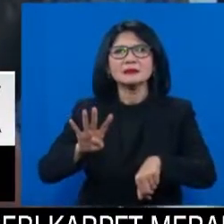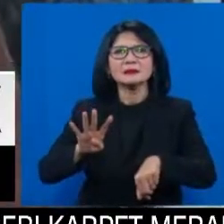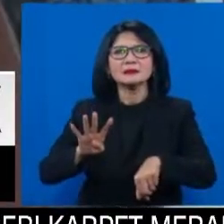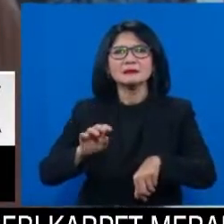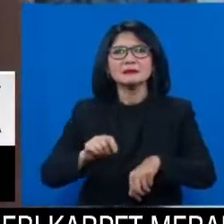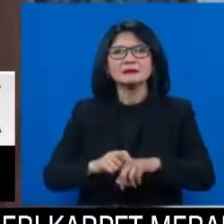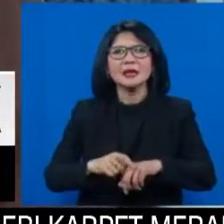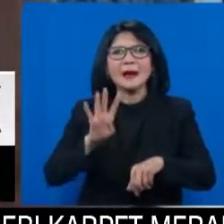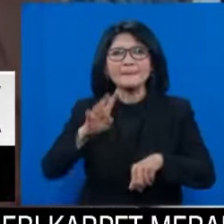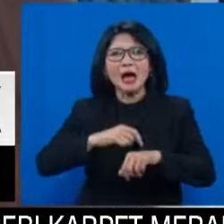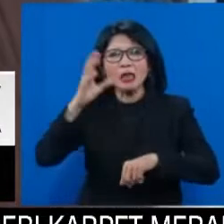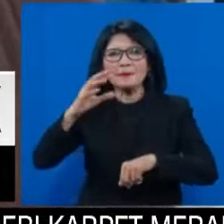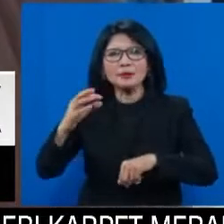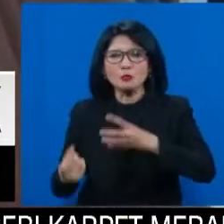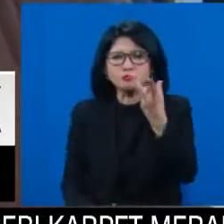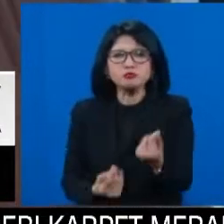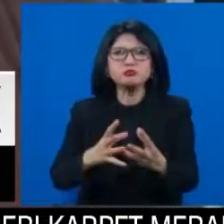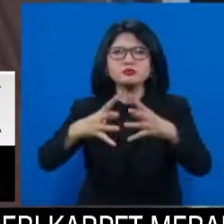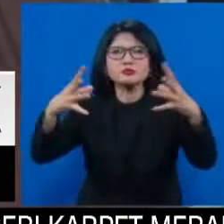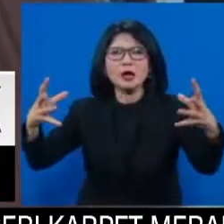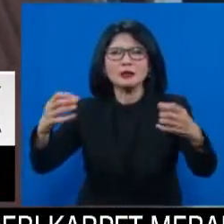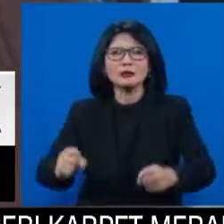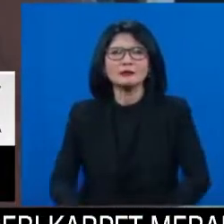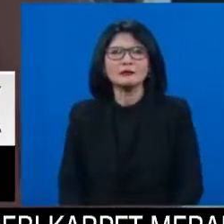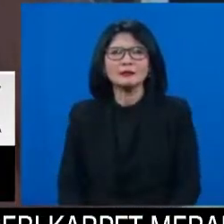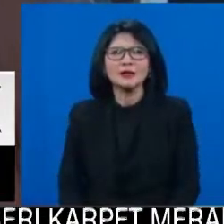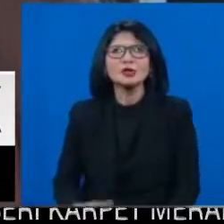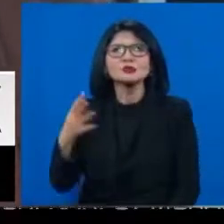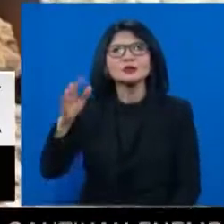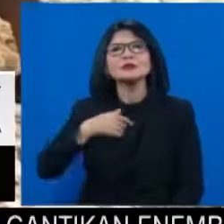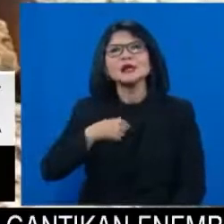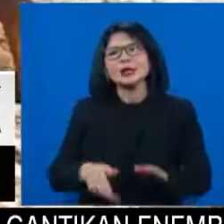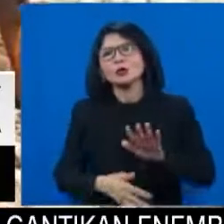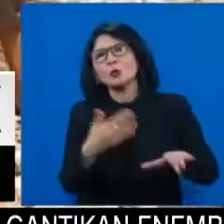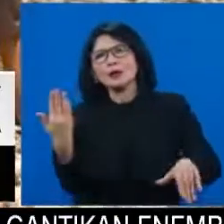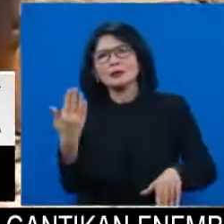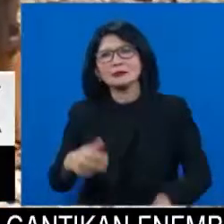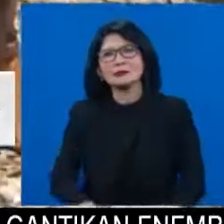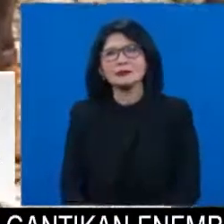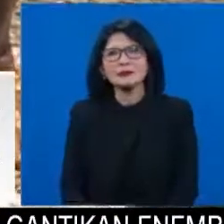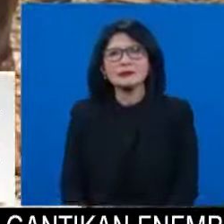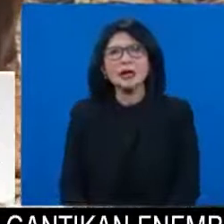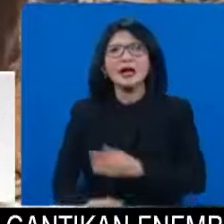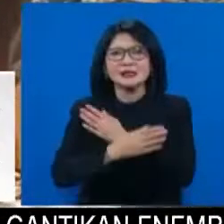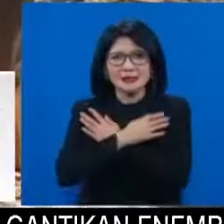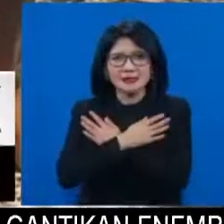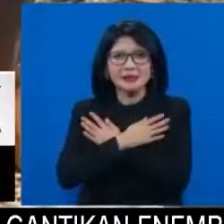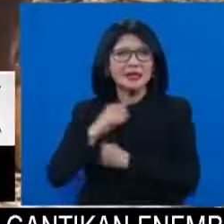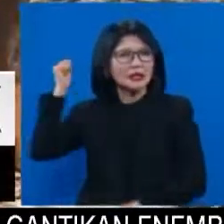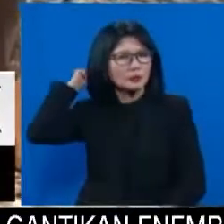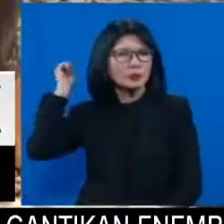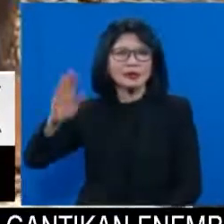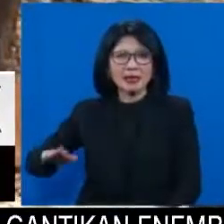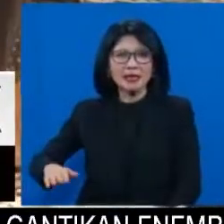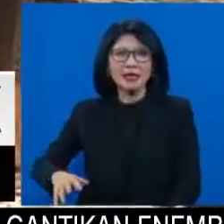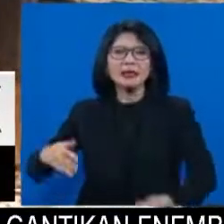4.48 itu api membesar. Membesar ya. Setelah itu, saya keluar, gak tahu lagi. Jasad ibu dan anaknya yang tewas sudah